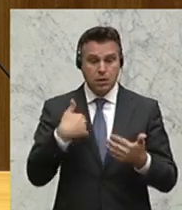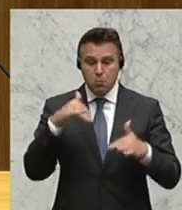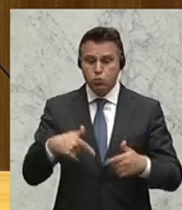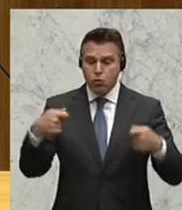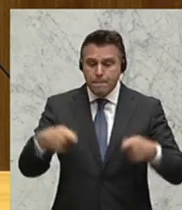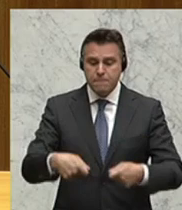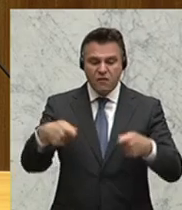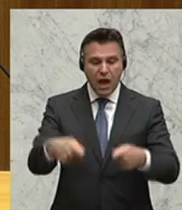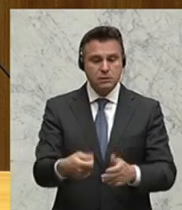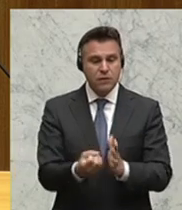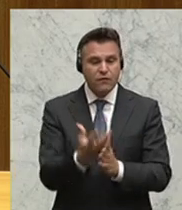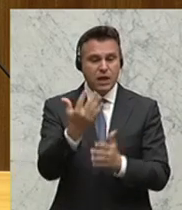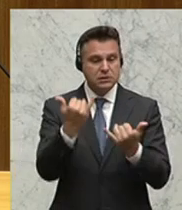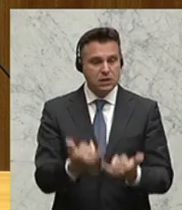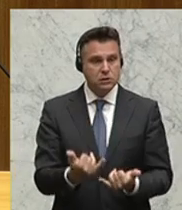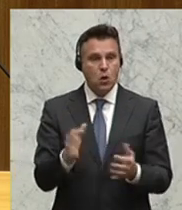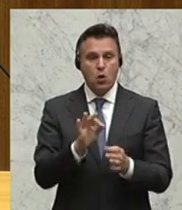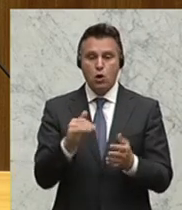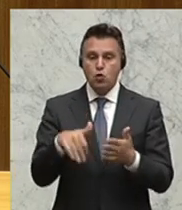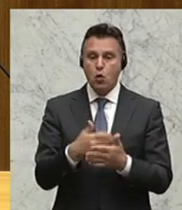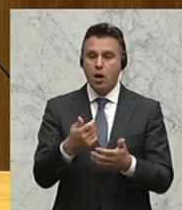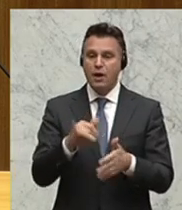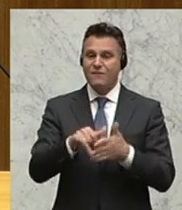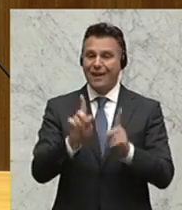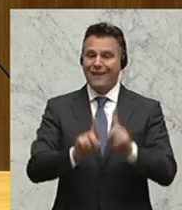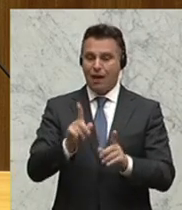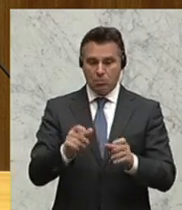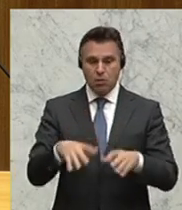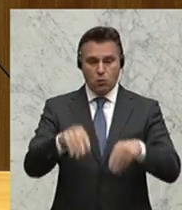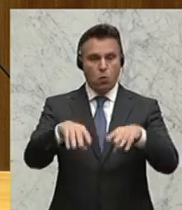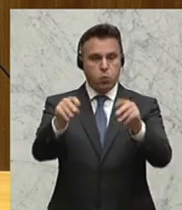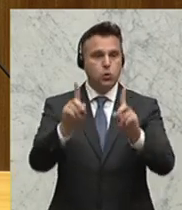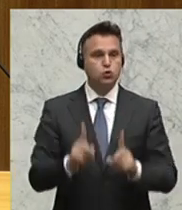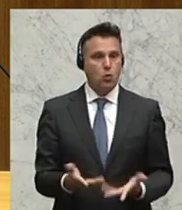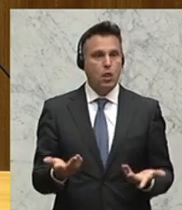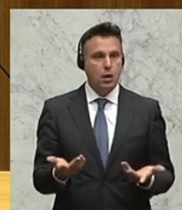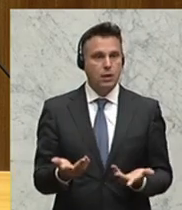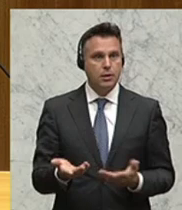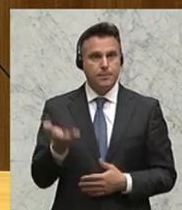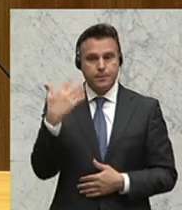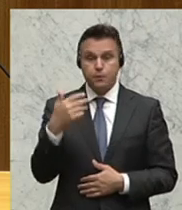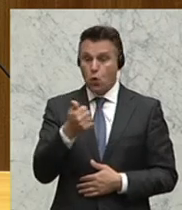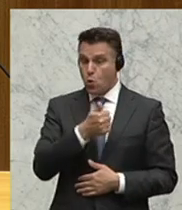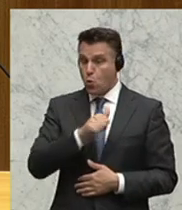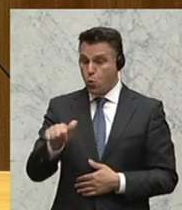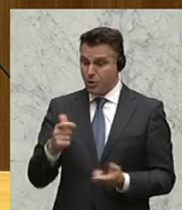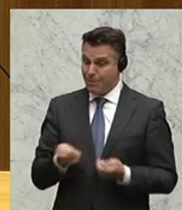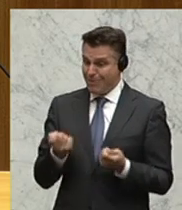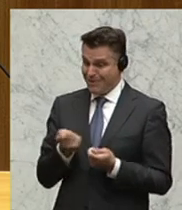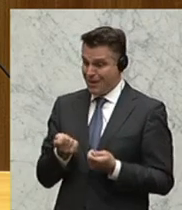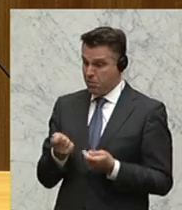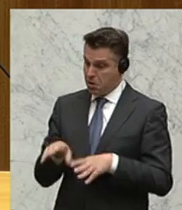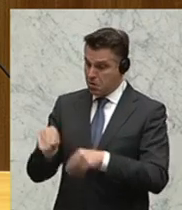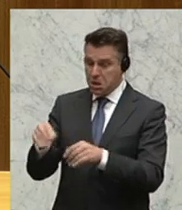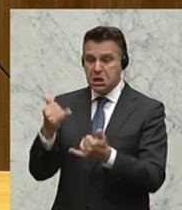in den Weingärten oder eventuell sogar neue Weingärten auszusetzen. Man sieht, dass sich früher 100 Betriebe damit beschäftigt haben. Jetzt